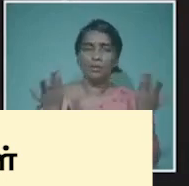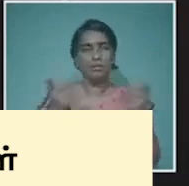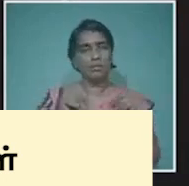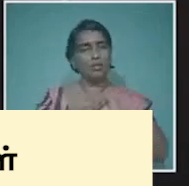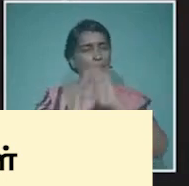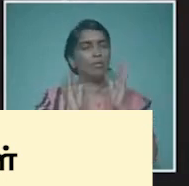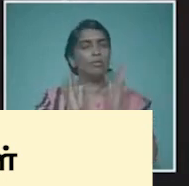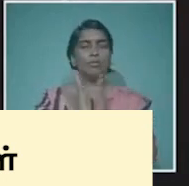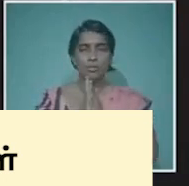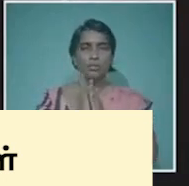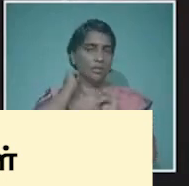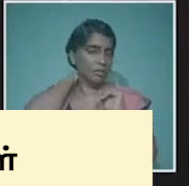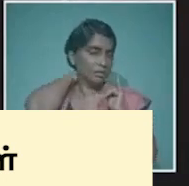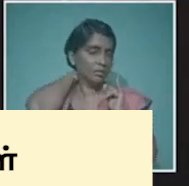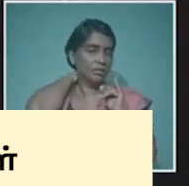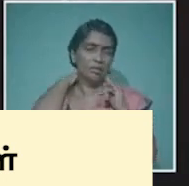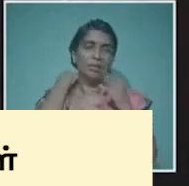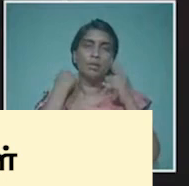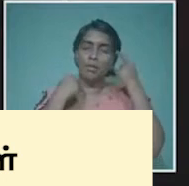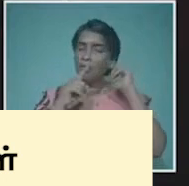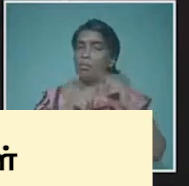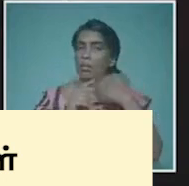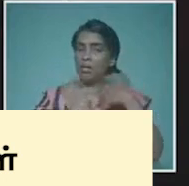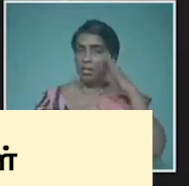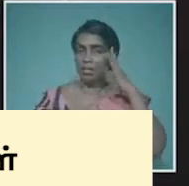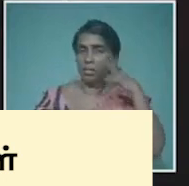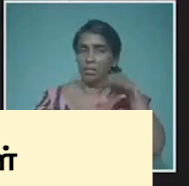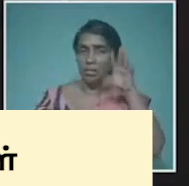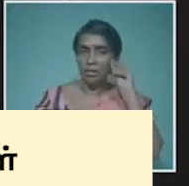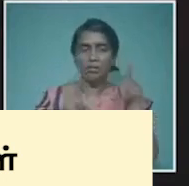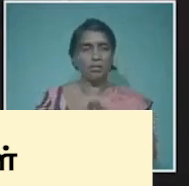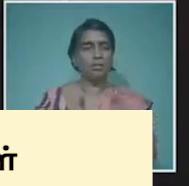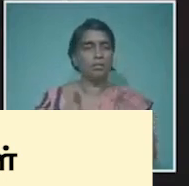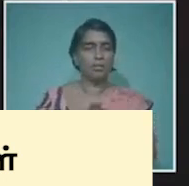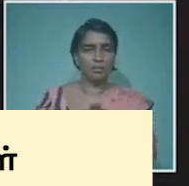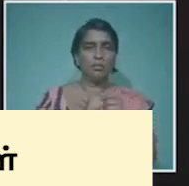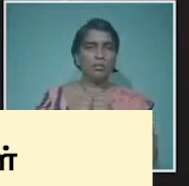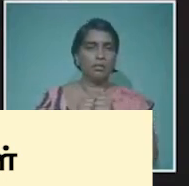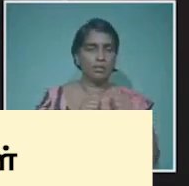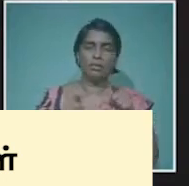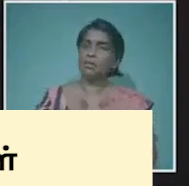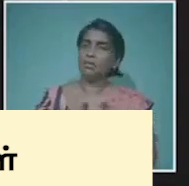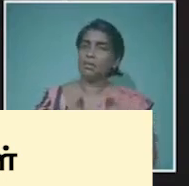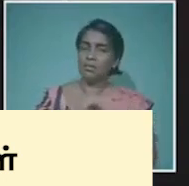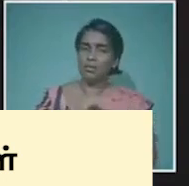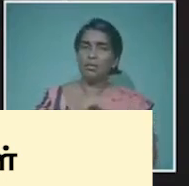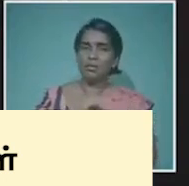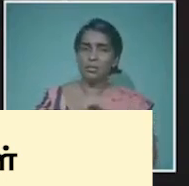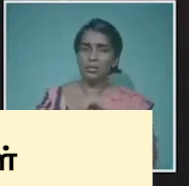பேருடைய ஊழல்கள் வெளிவந்தன, எவ்வளவு மோசடிகள் சம்பந்தமான ரிப்போர்ட்டுகள் வந்தன, என்னவாக இருக்கின்றன, அதற்கு என்ன முடிவு எட்டப்பட்டிருக்கிறது